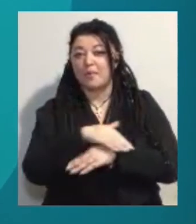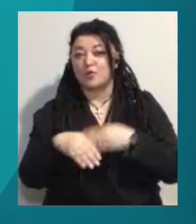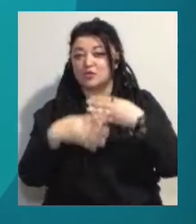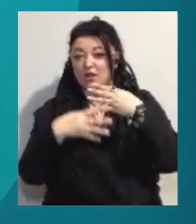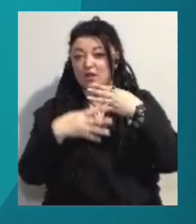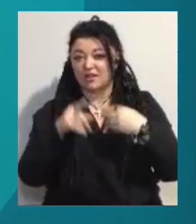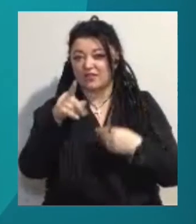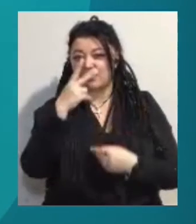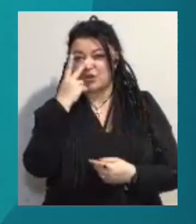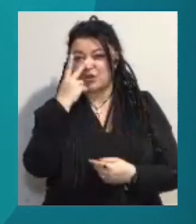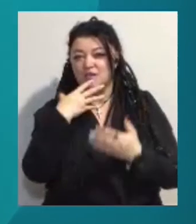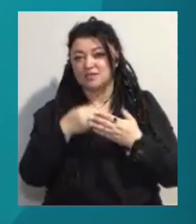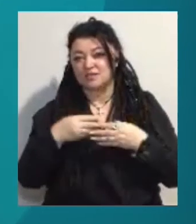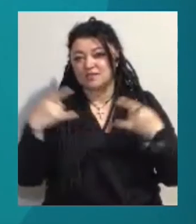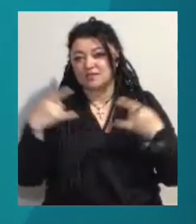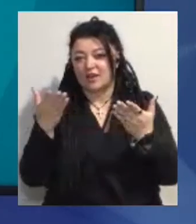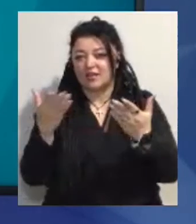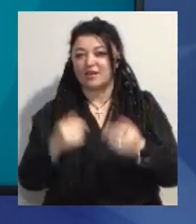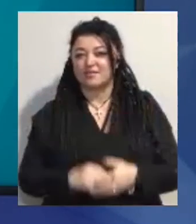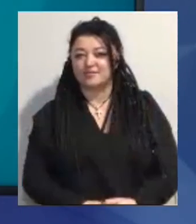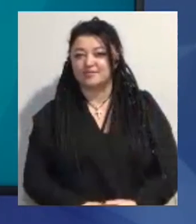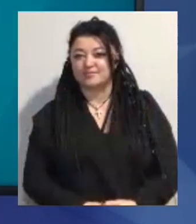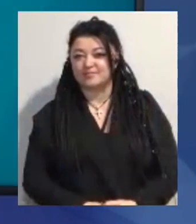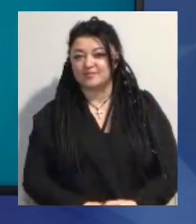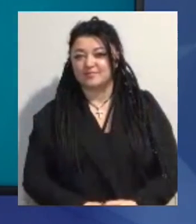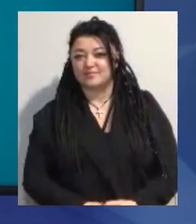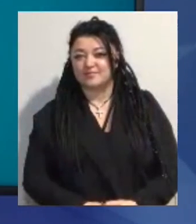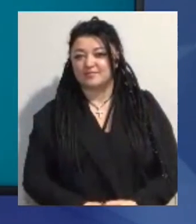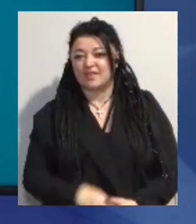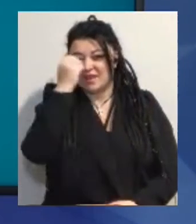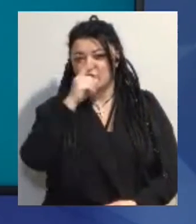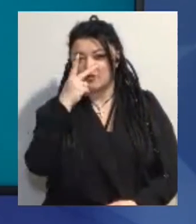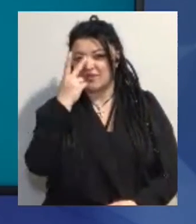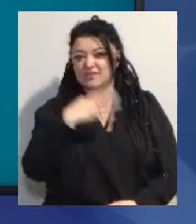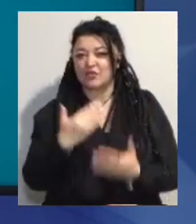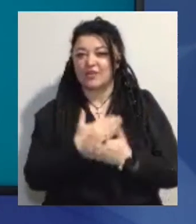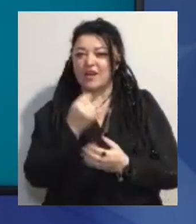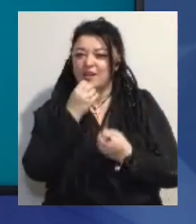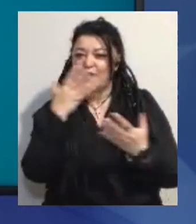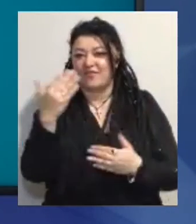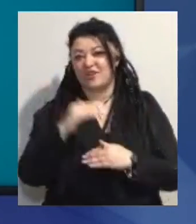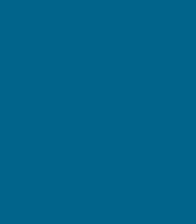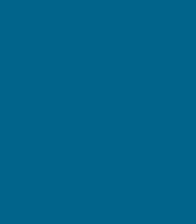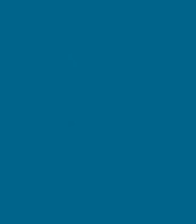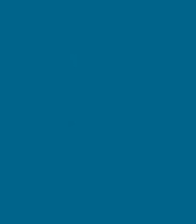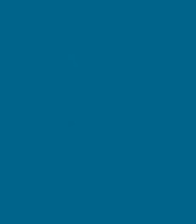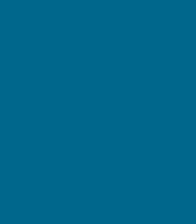Посилання на них ви бачите на своїх екранах. Дякую, дивилися наші новини і гарного вам вечора.